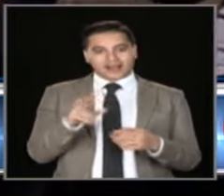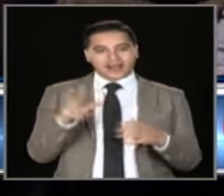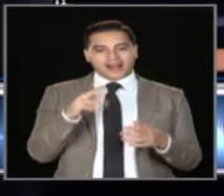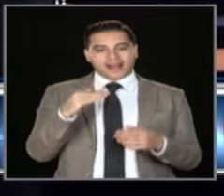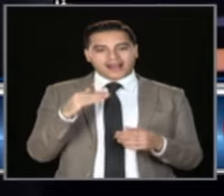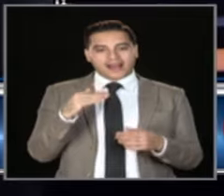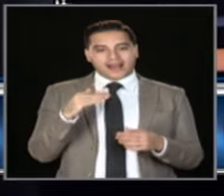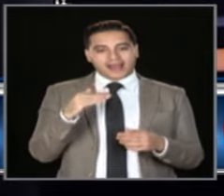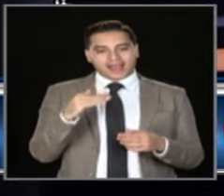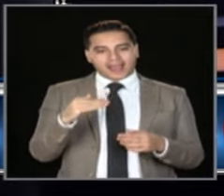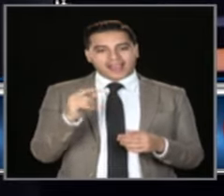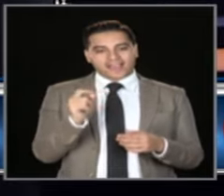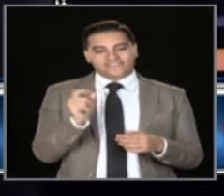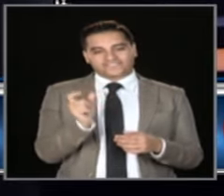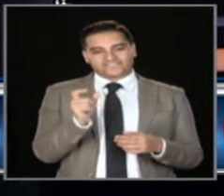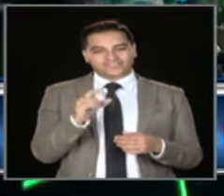صحيحة، برافو عليك.